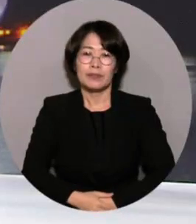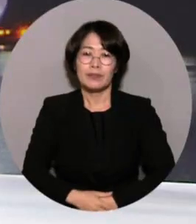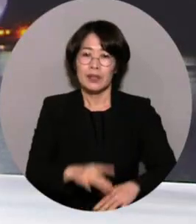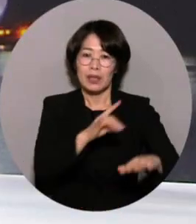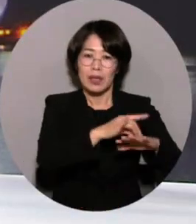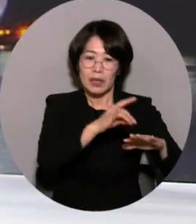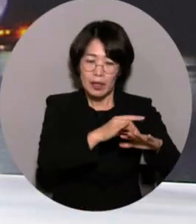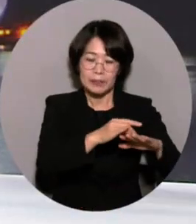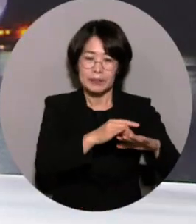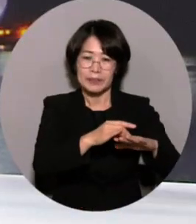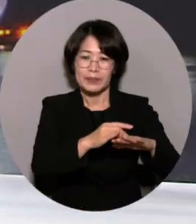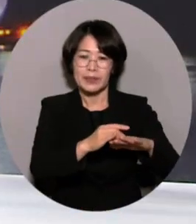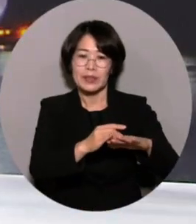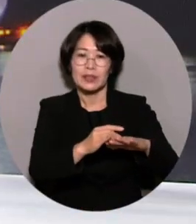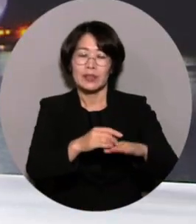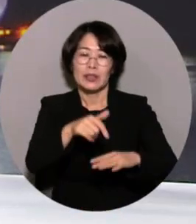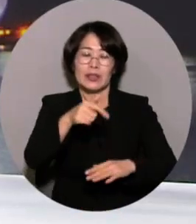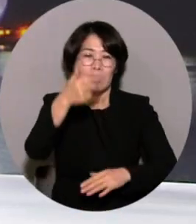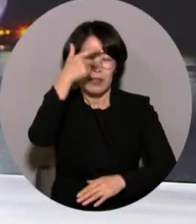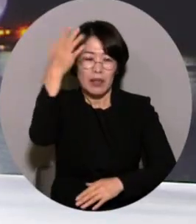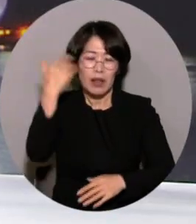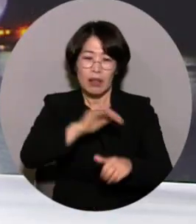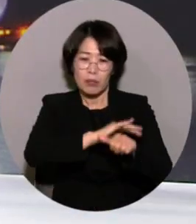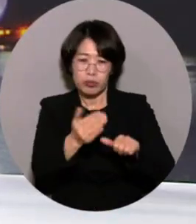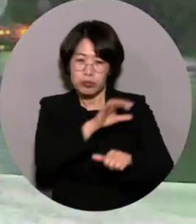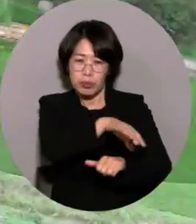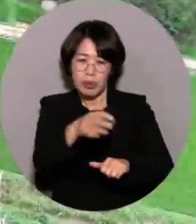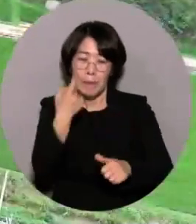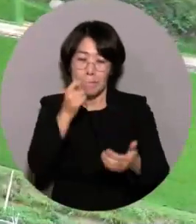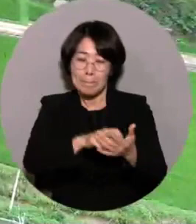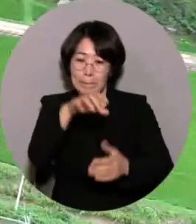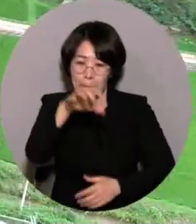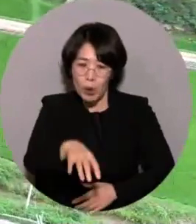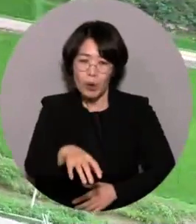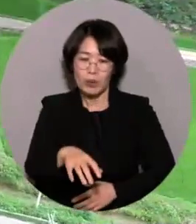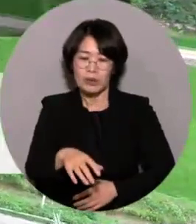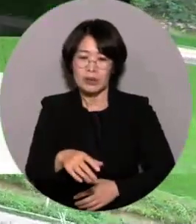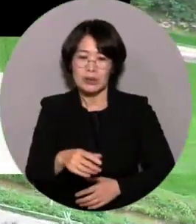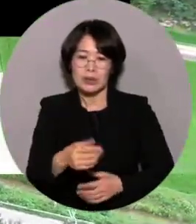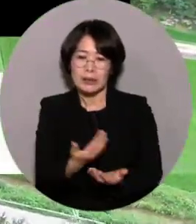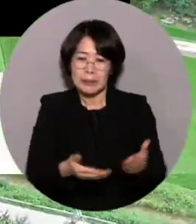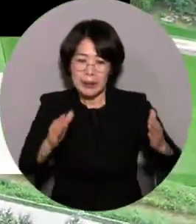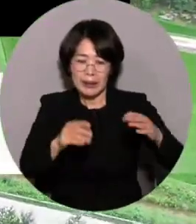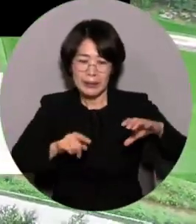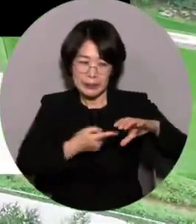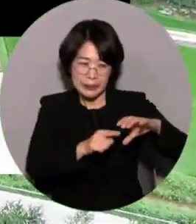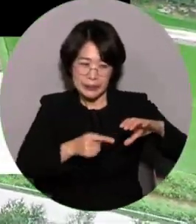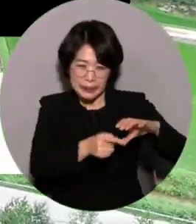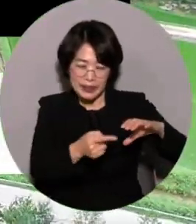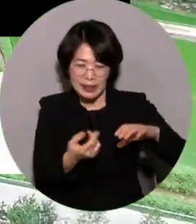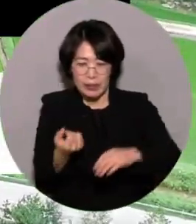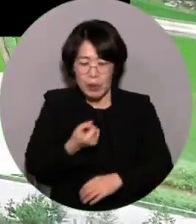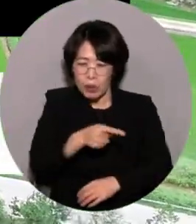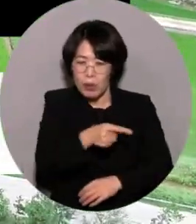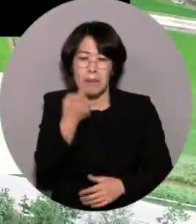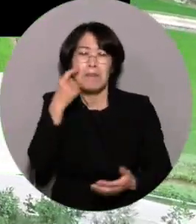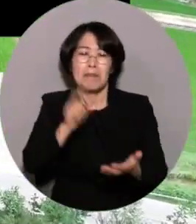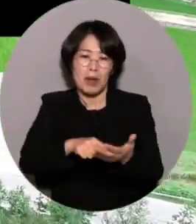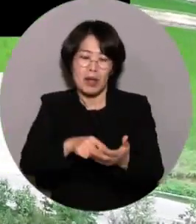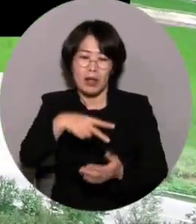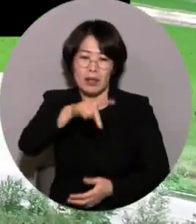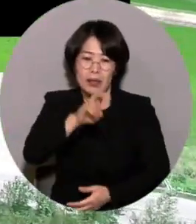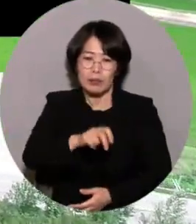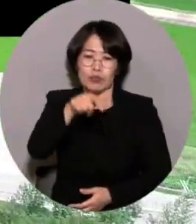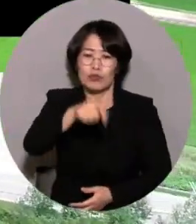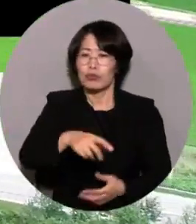해남군 우포리 고분군에서 흙 만든 이동식 아궁이가 출토돼 삼국시대 식생활에 단서가 될 자료로